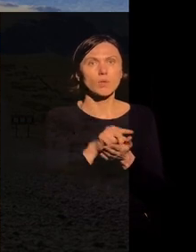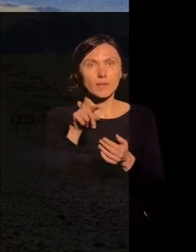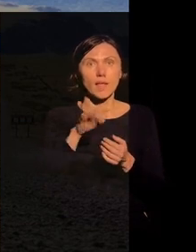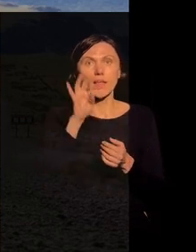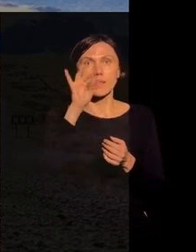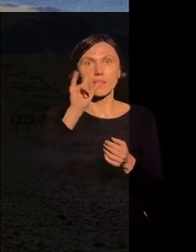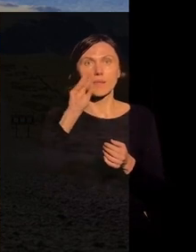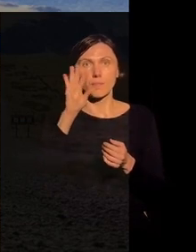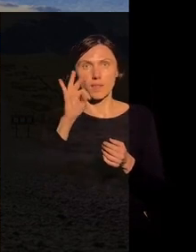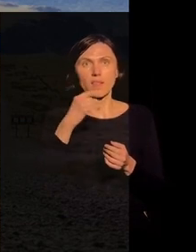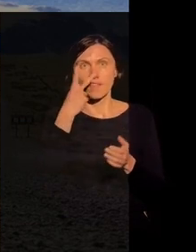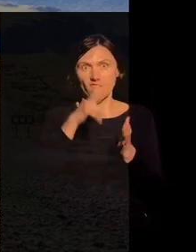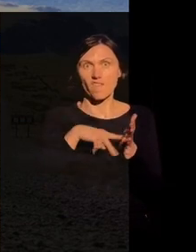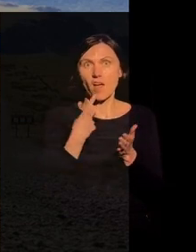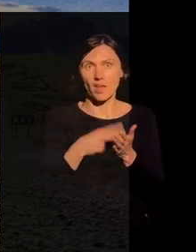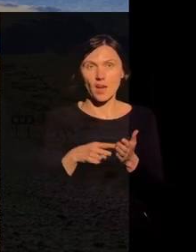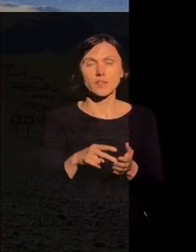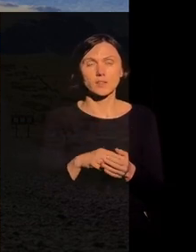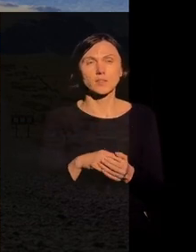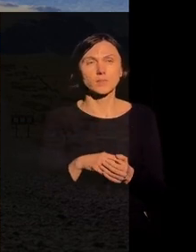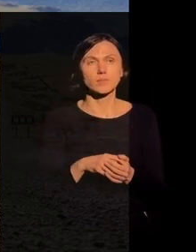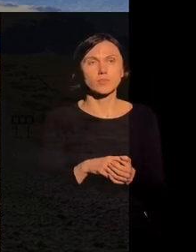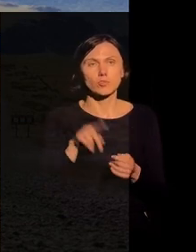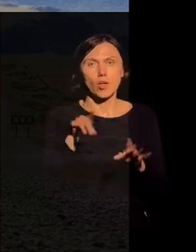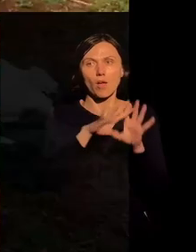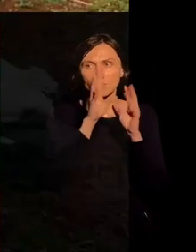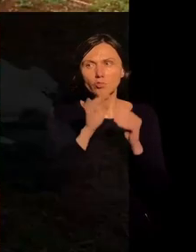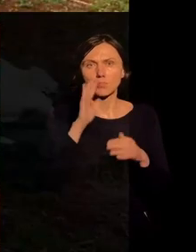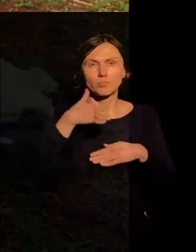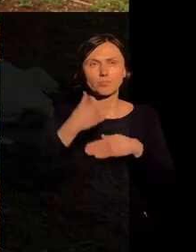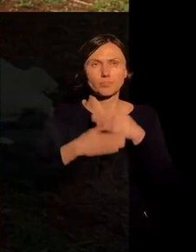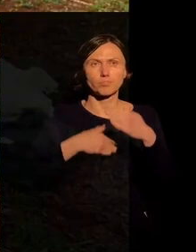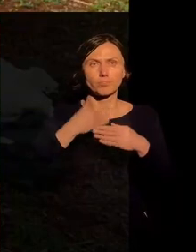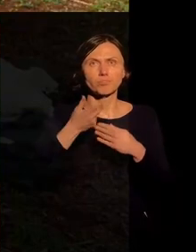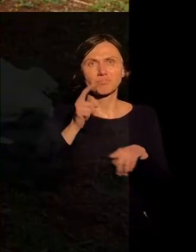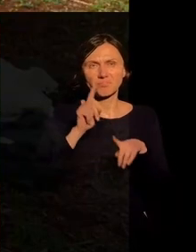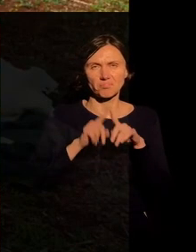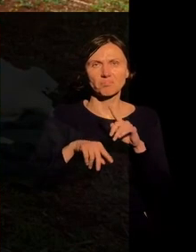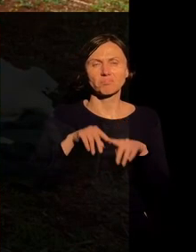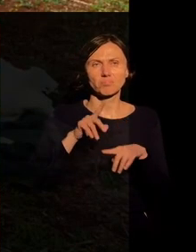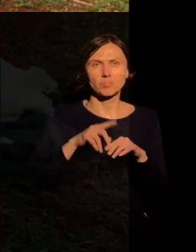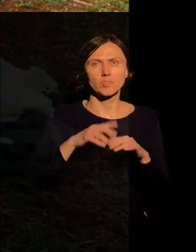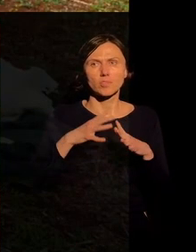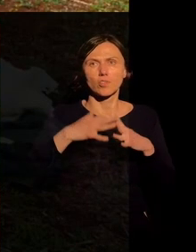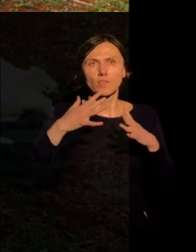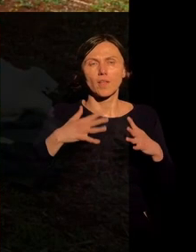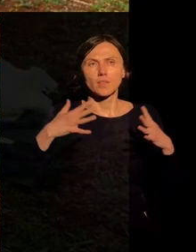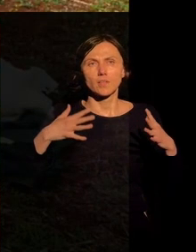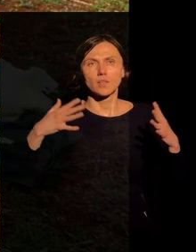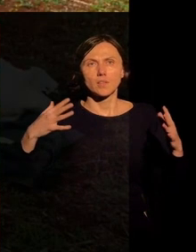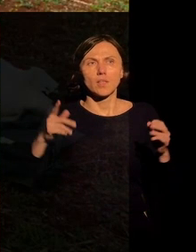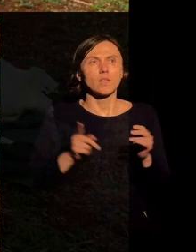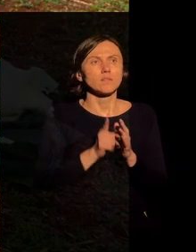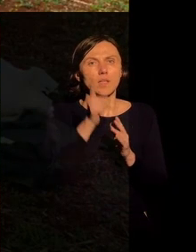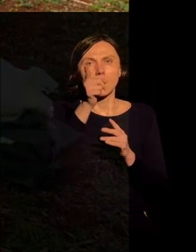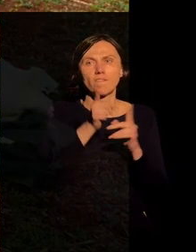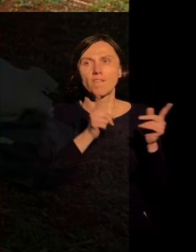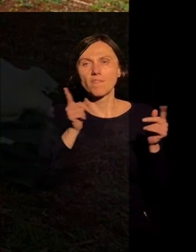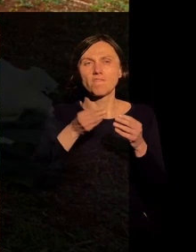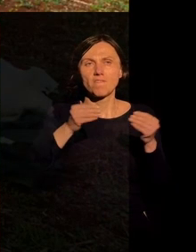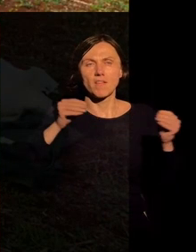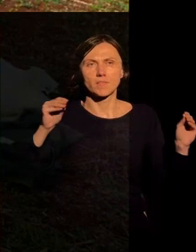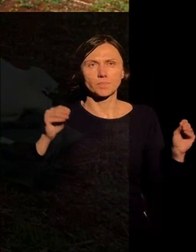Tybetu pojechać, to nawet 2 razy. I to się wszystko potem jakoś tak naturalnie rozszerzało, te odległości się